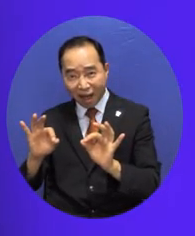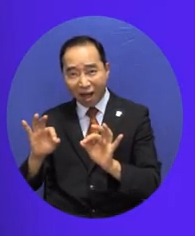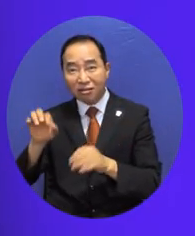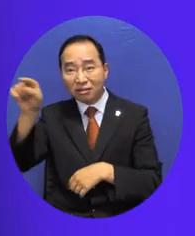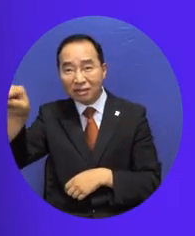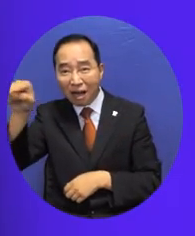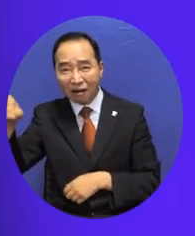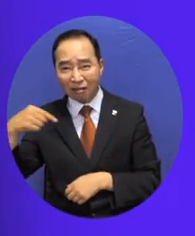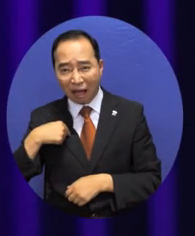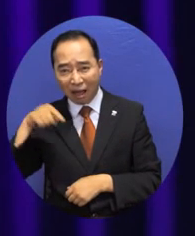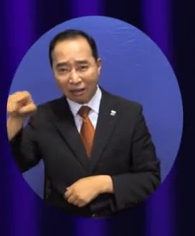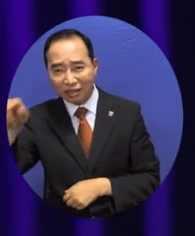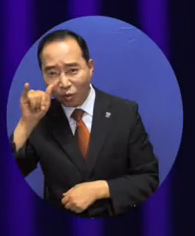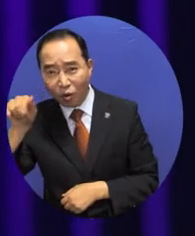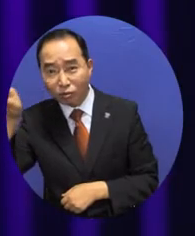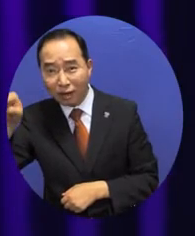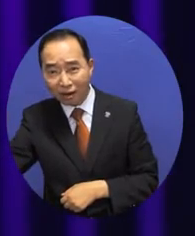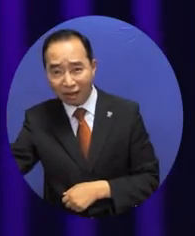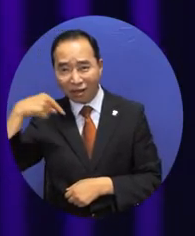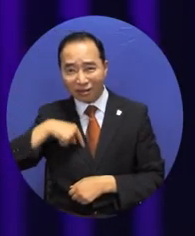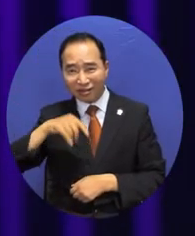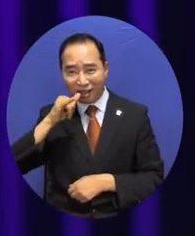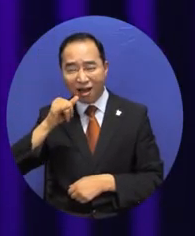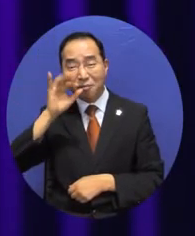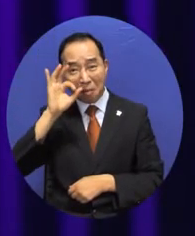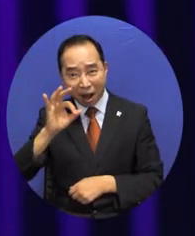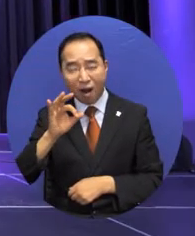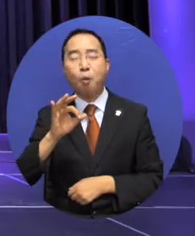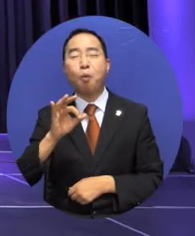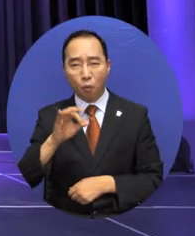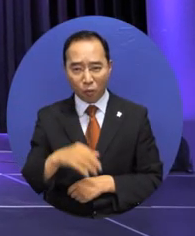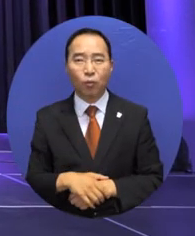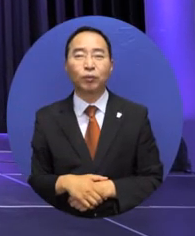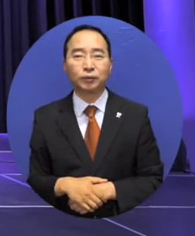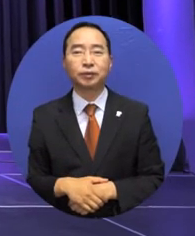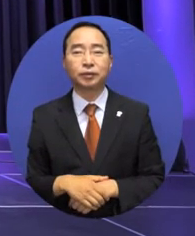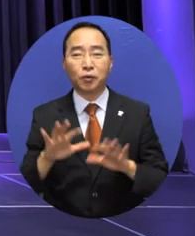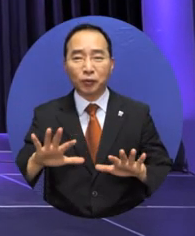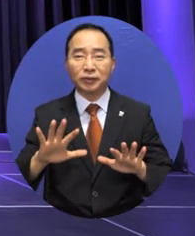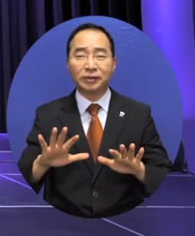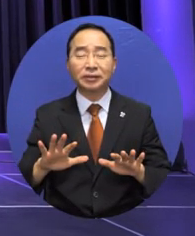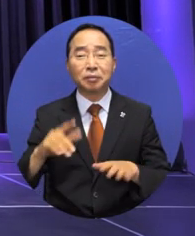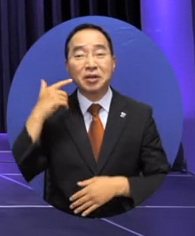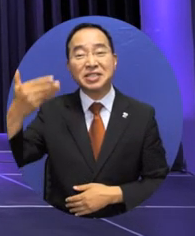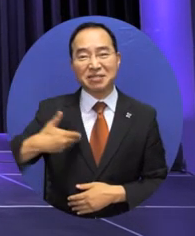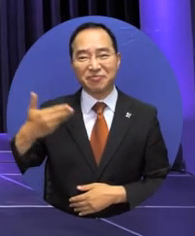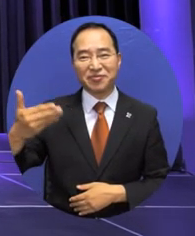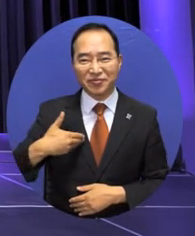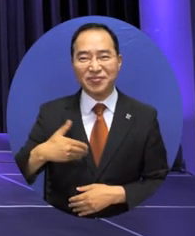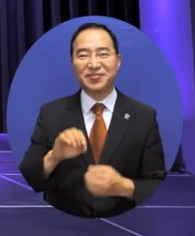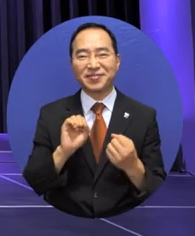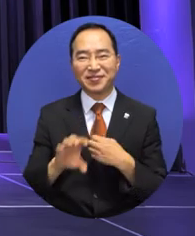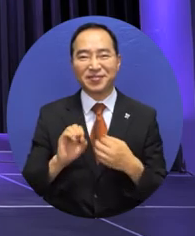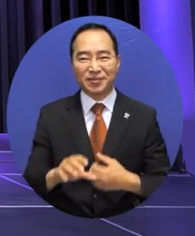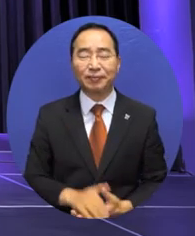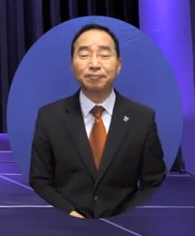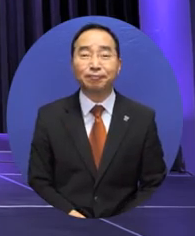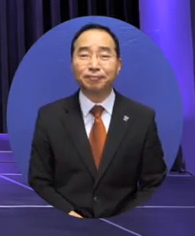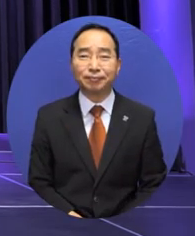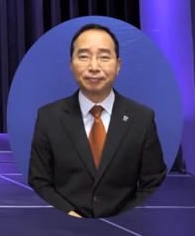않아서 참 신선하고 새로웠는데요. 사세기 공동체 여러분께서 질문을 미리 보내주셨습니다. 저희가